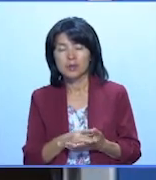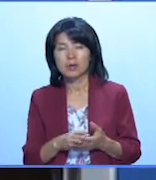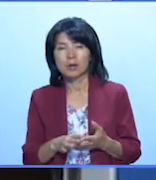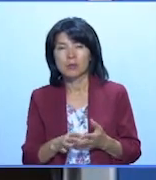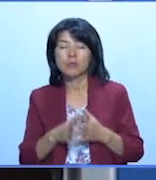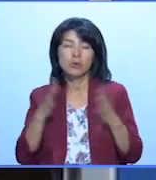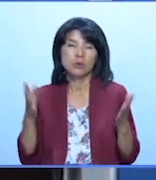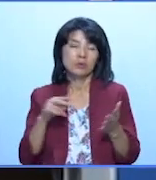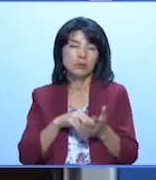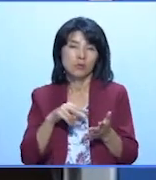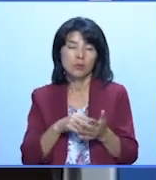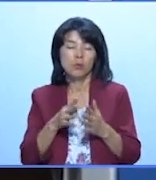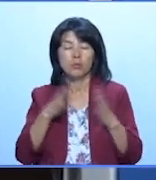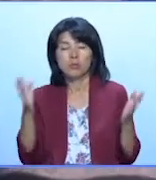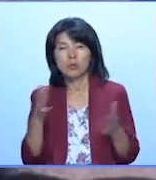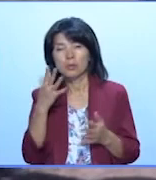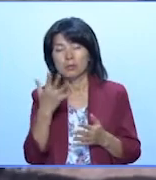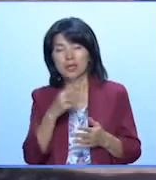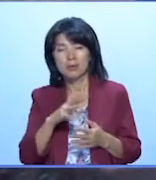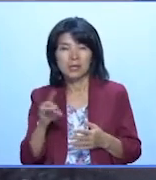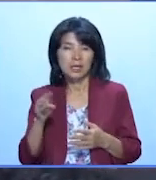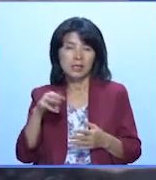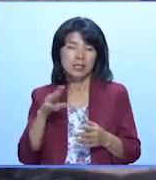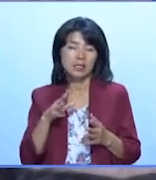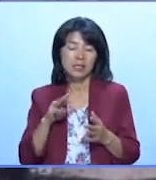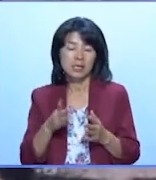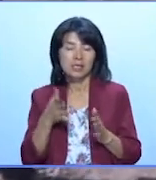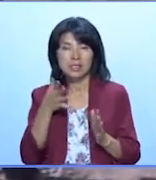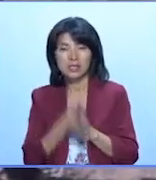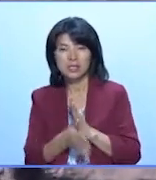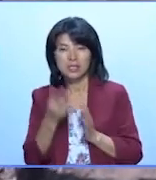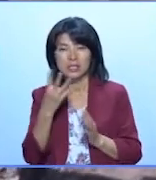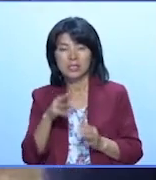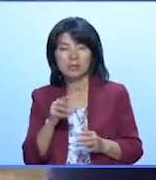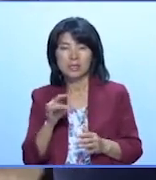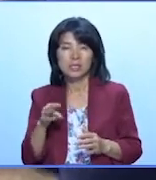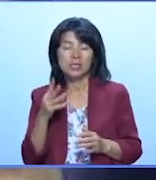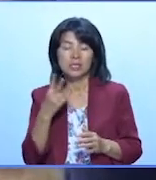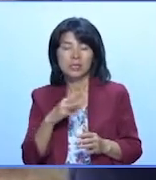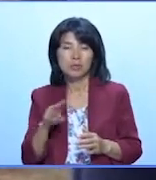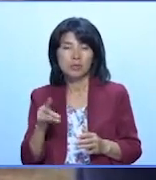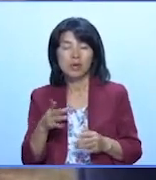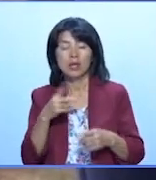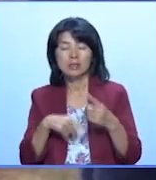стоимость проекта составила более 5 миллиардов тенге. Затраты выполненных работ вышли на 4 миллиарда 4 миллиона тенге.